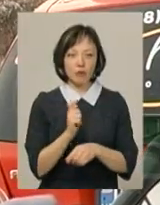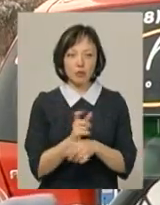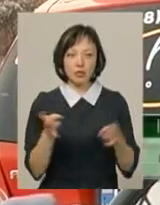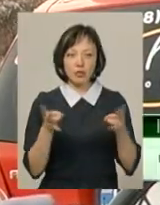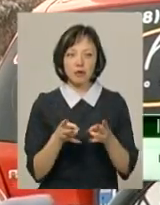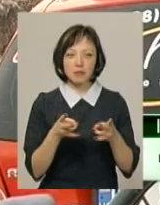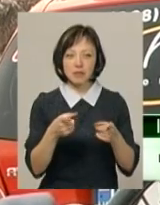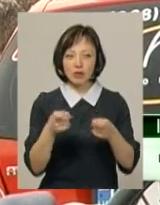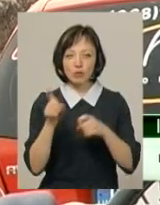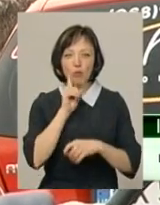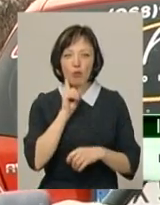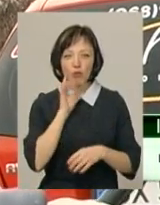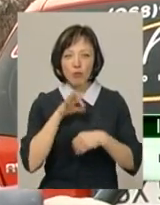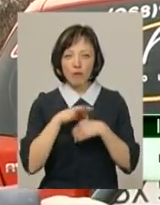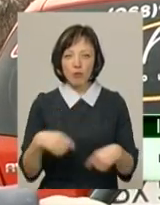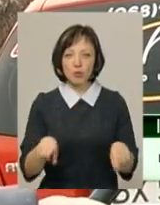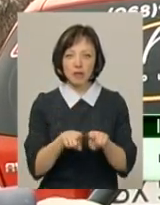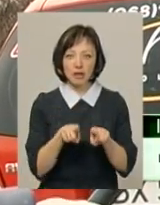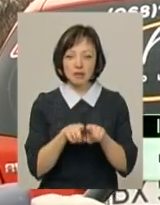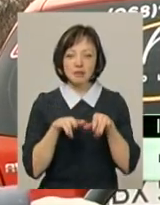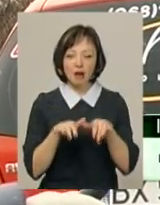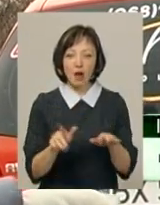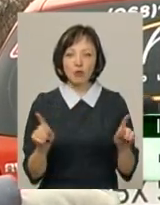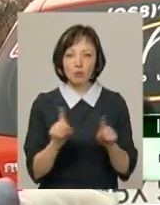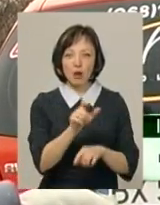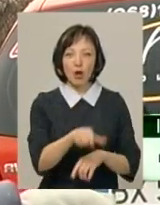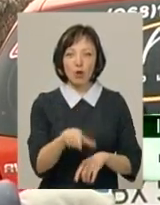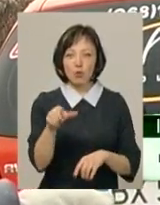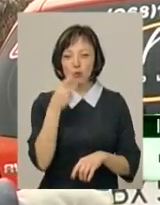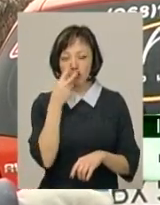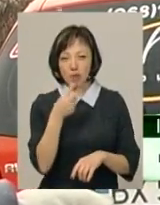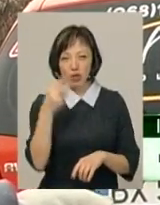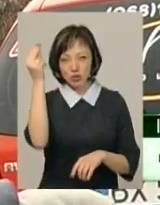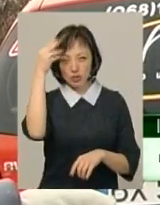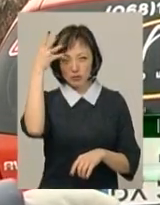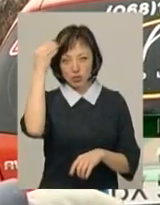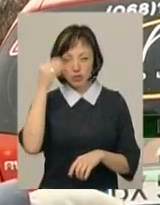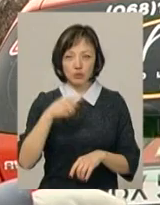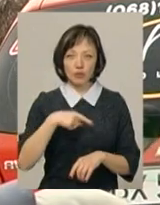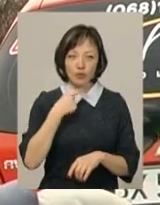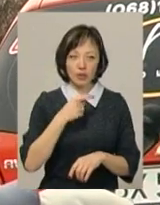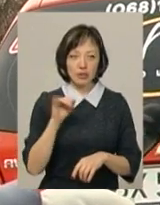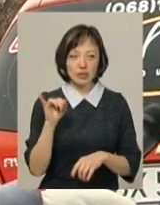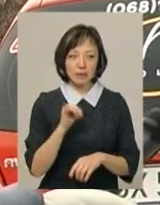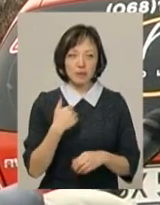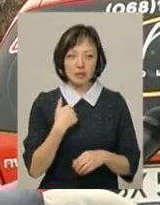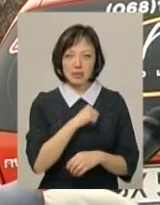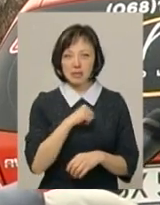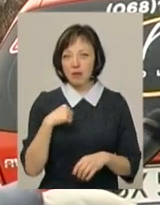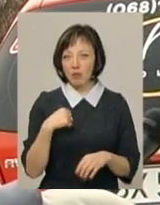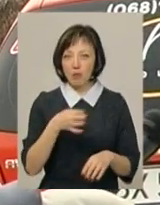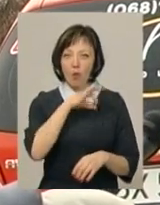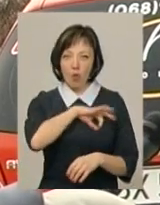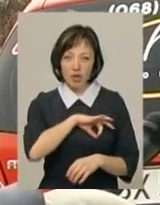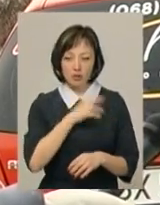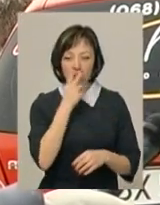залучати молодь, проводити такі заходи, щоб люди бачили, вчилися, говорили. І мені самому було дуже корисно